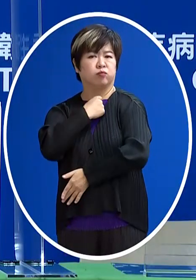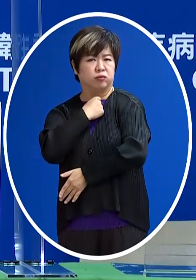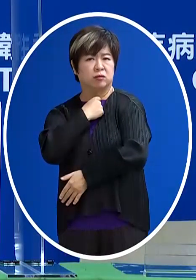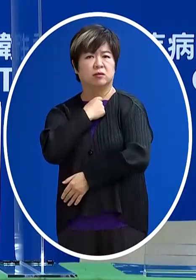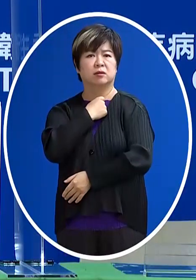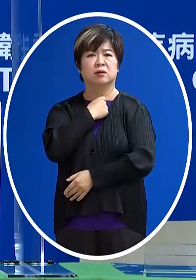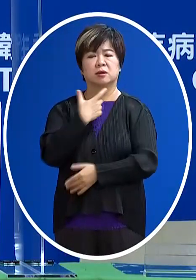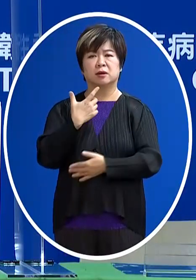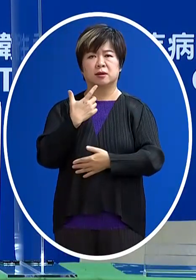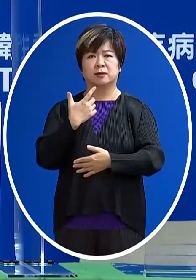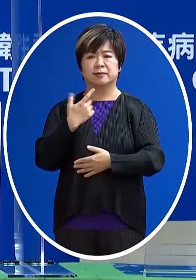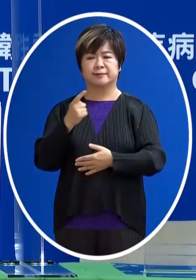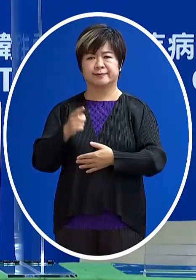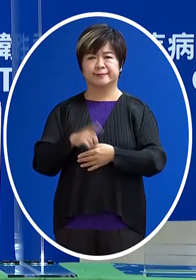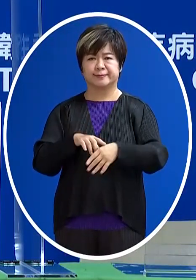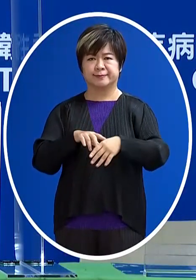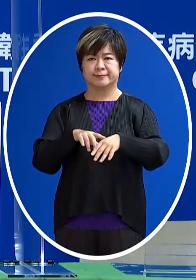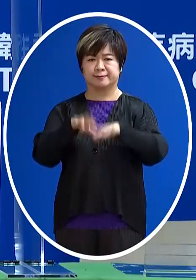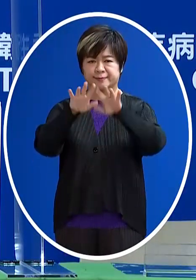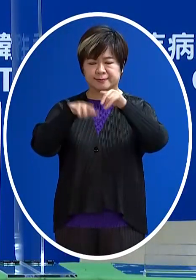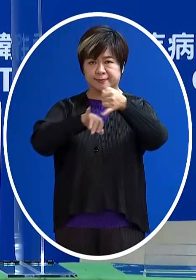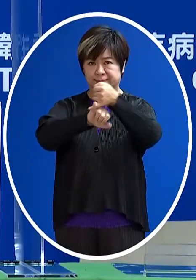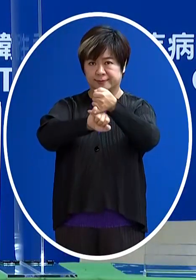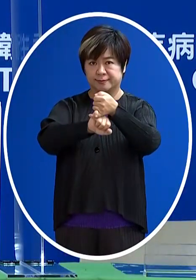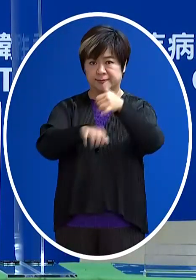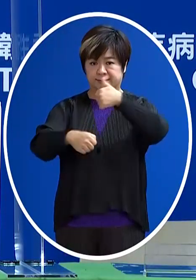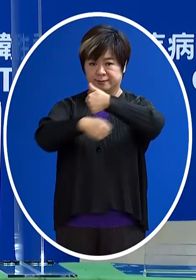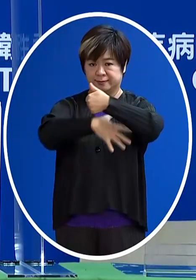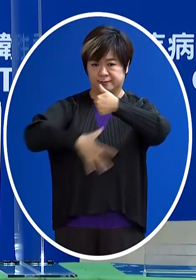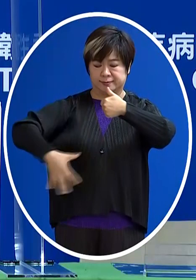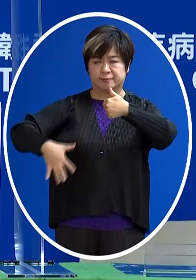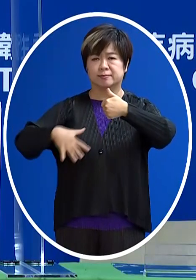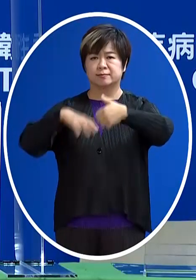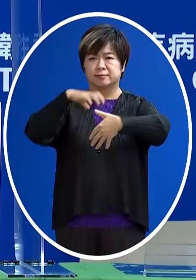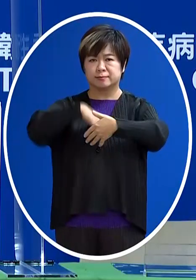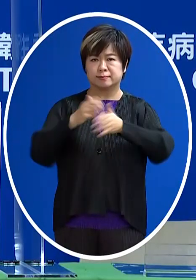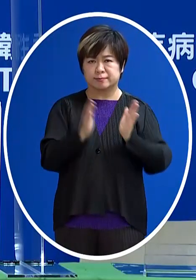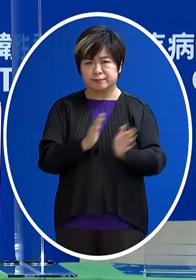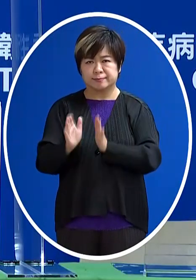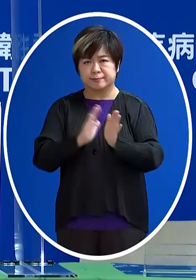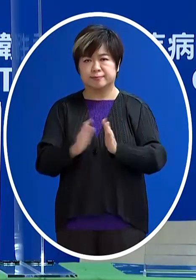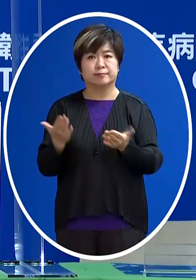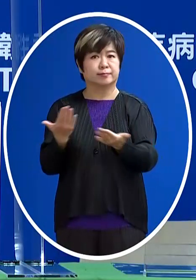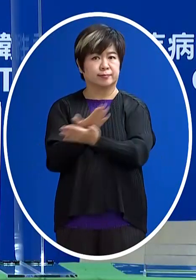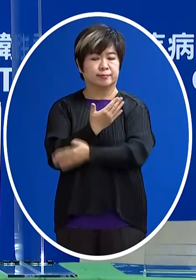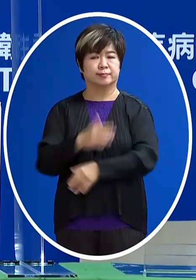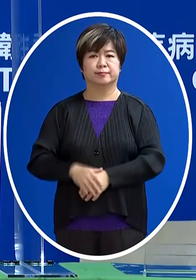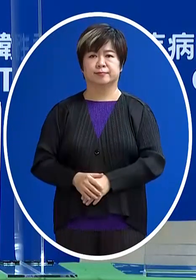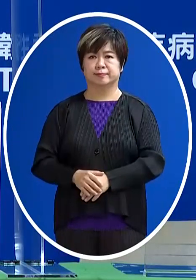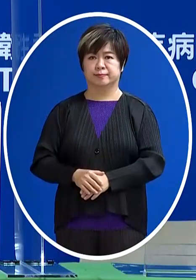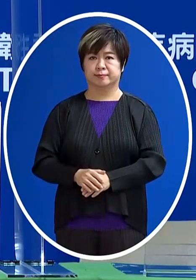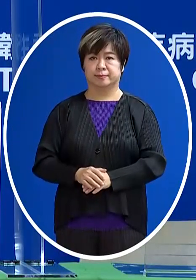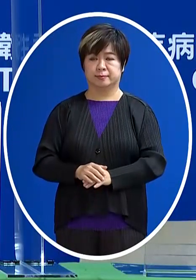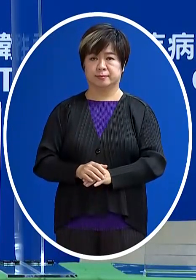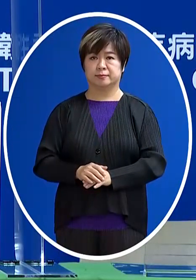个勾选的部分哦，要做一个系统的一个更改哦，所以必须要先在这部分先做一个